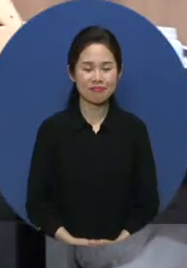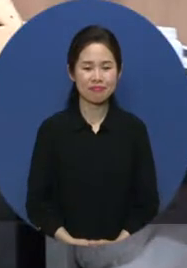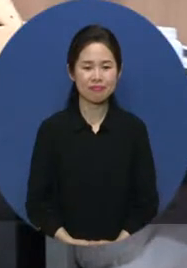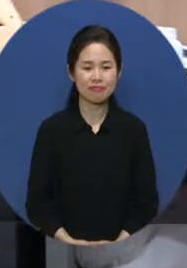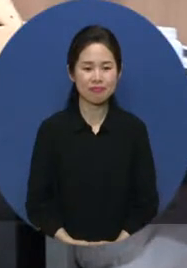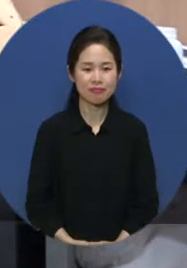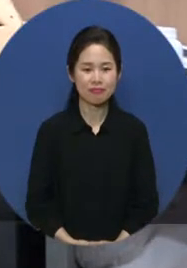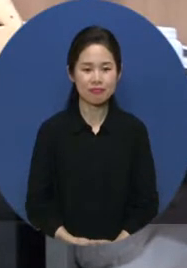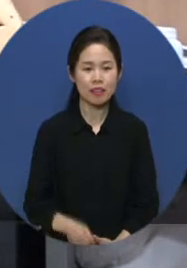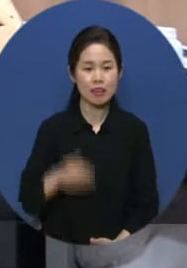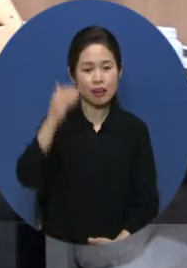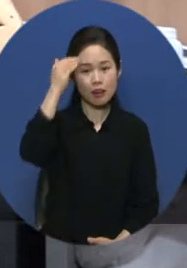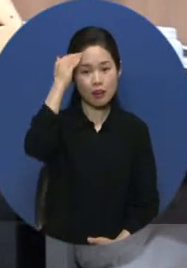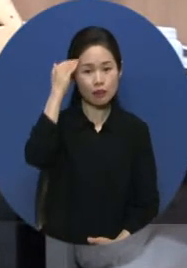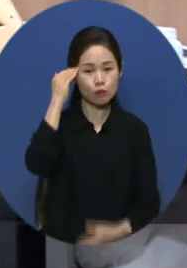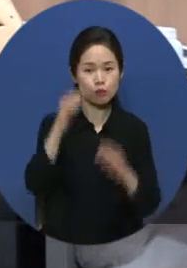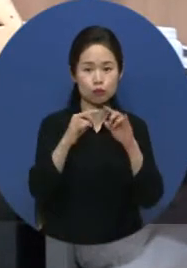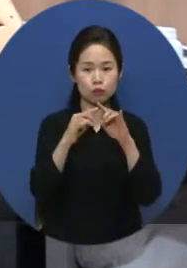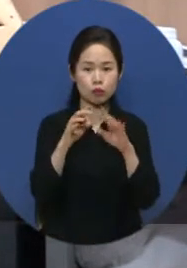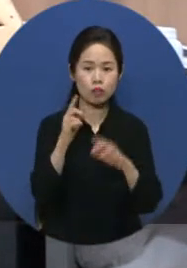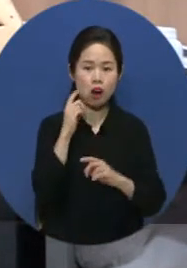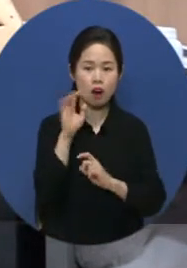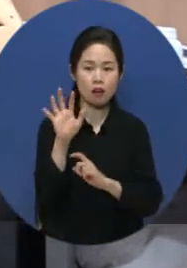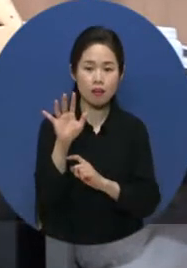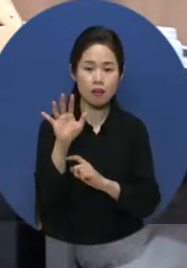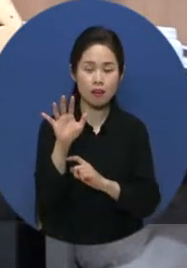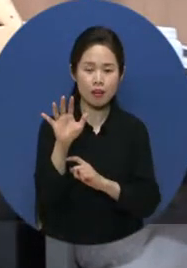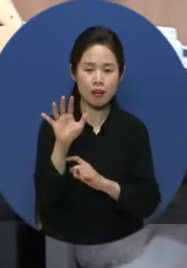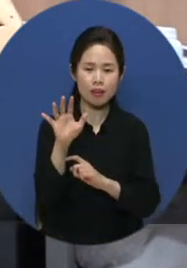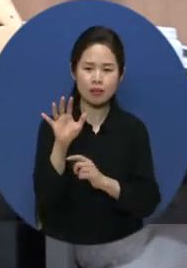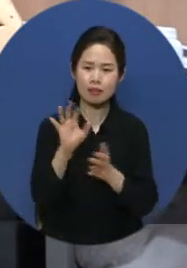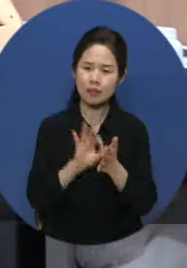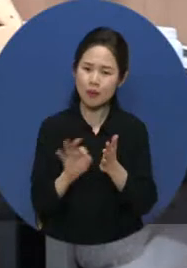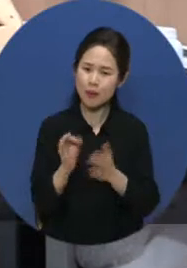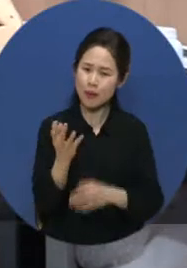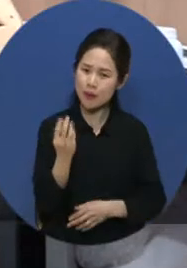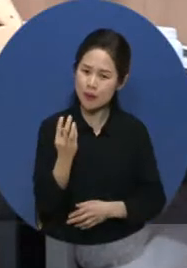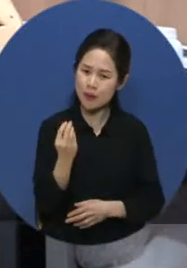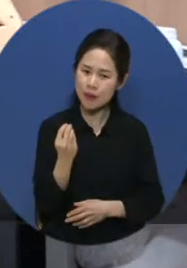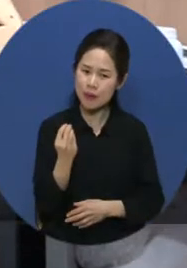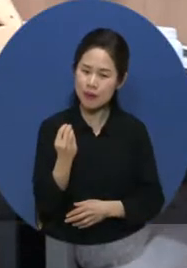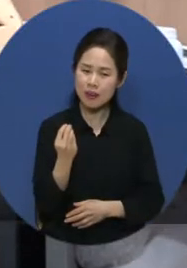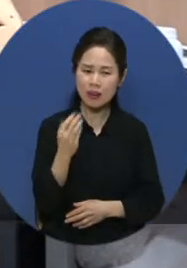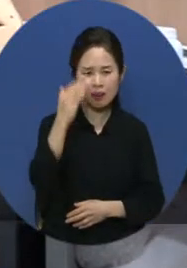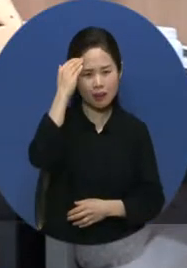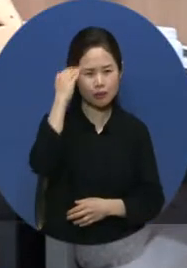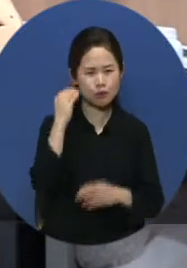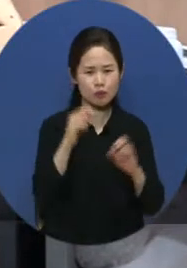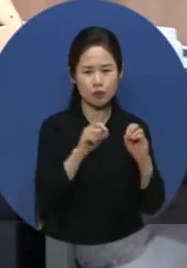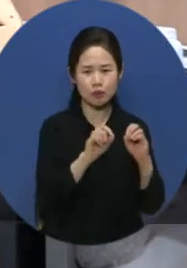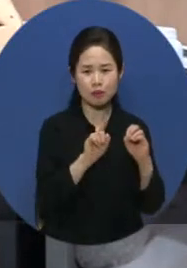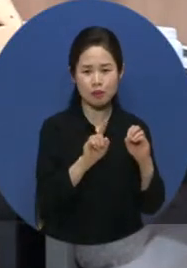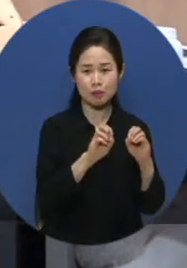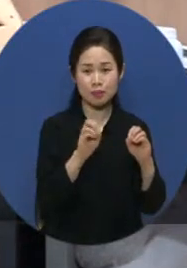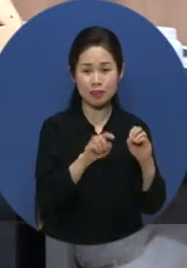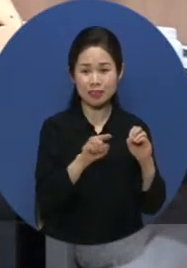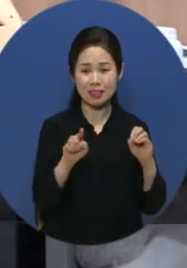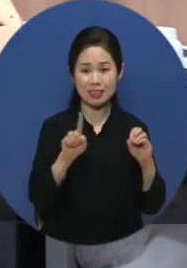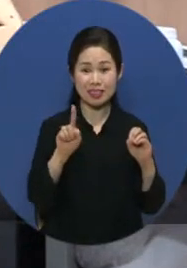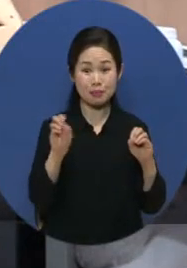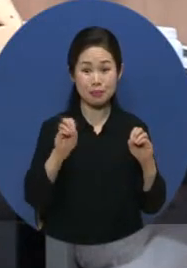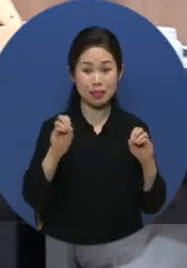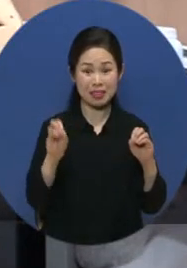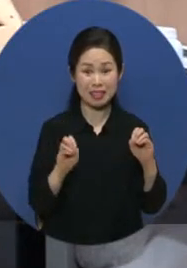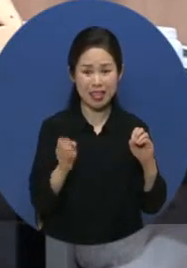현재 그 우리나라의 전자의수 보급률은 어느 정도인가요? 우리나라의 전자의수 보급률은 만 0.1%에서 1%